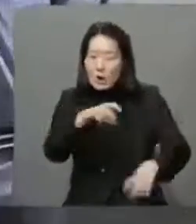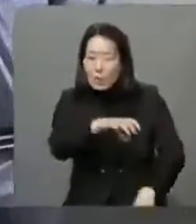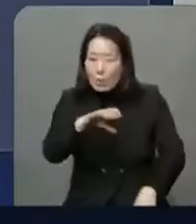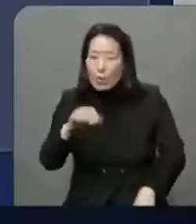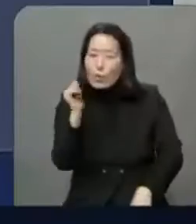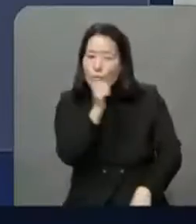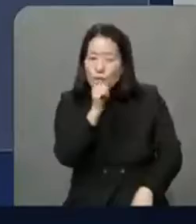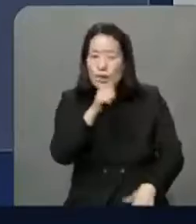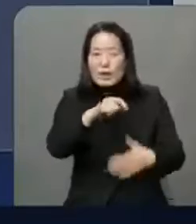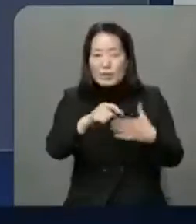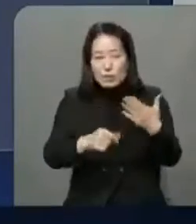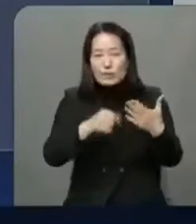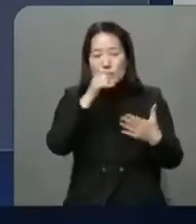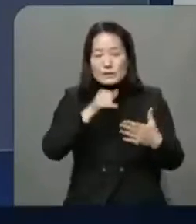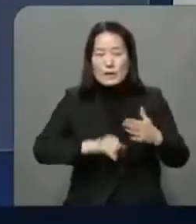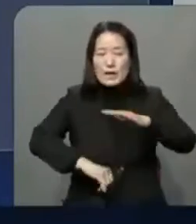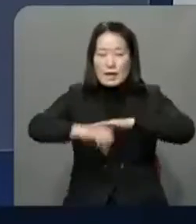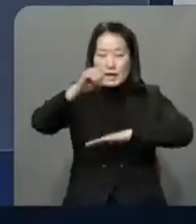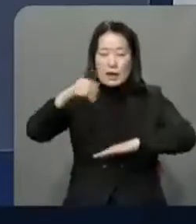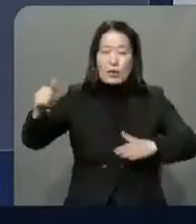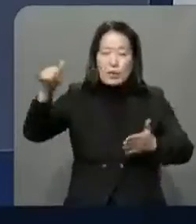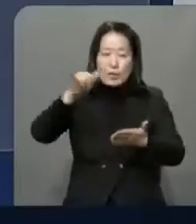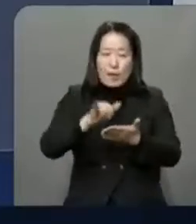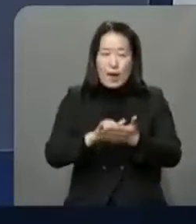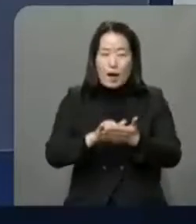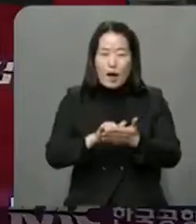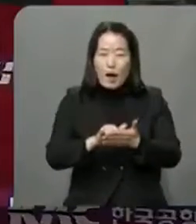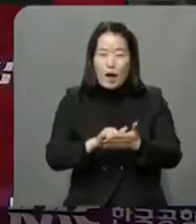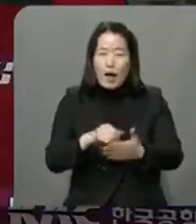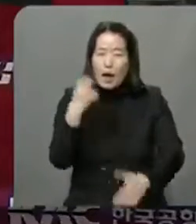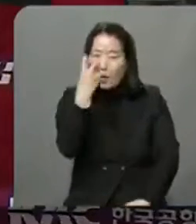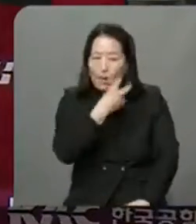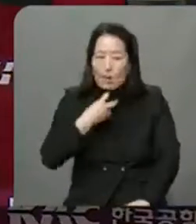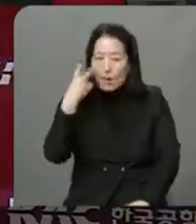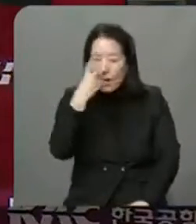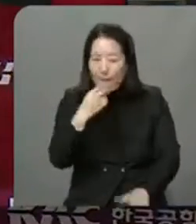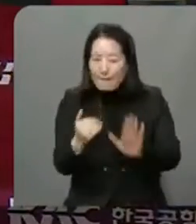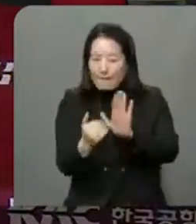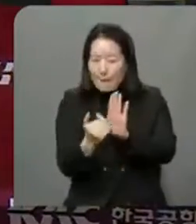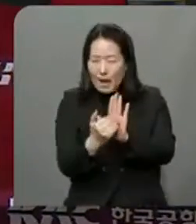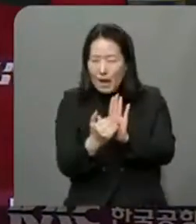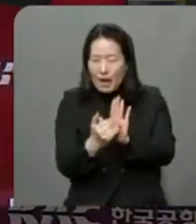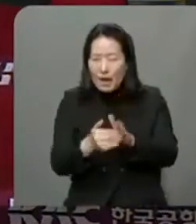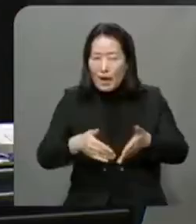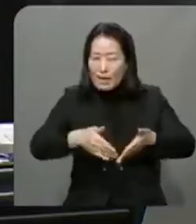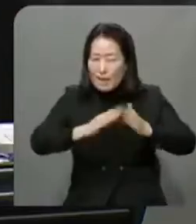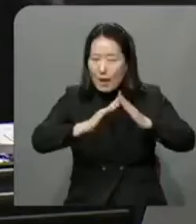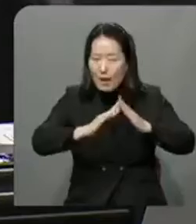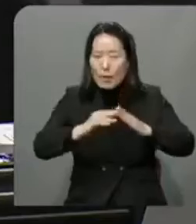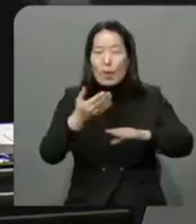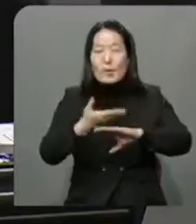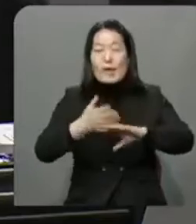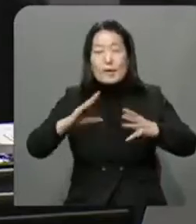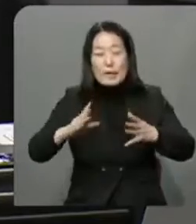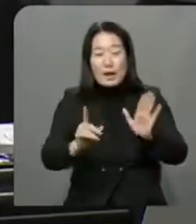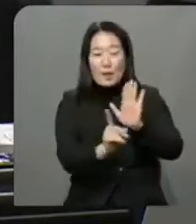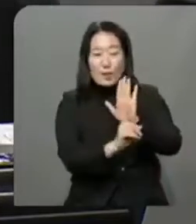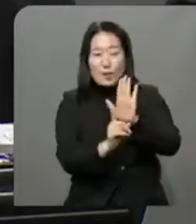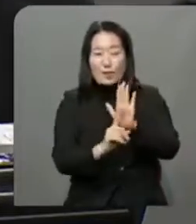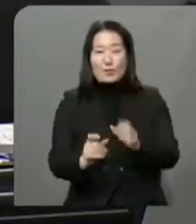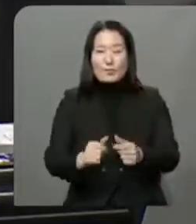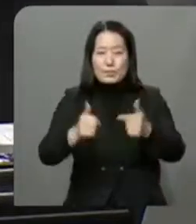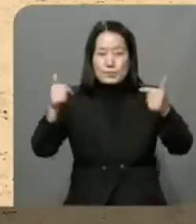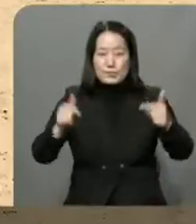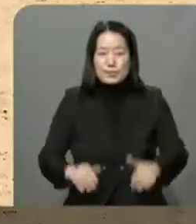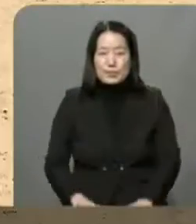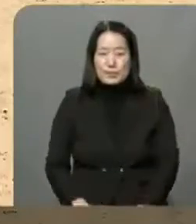추진됩니다. 양양국제공항에 검역과 방역 체계가 구축되고 해외 시장별 온오프라인 홍보도 강화됩니다.